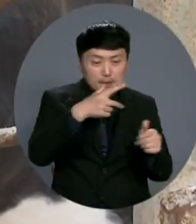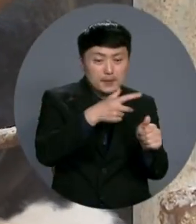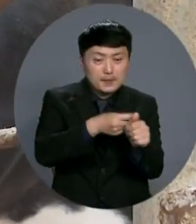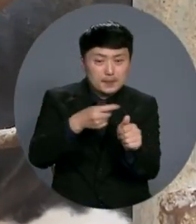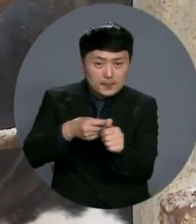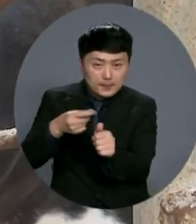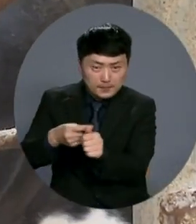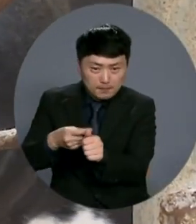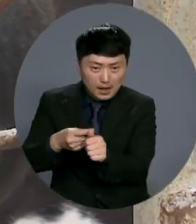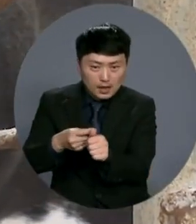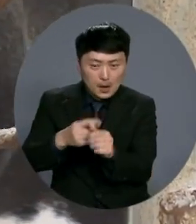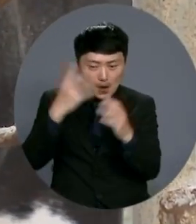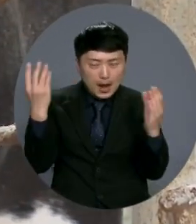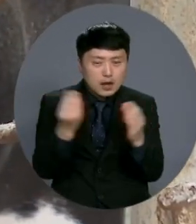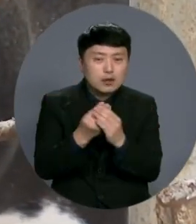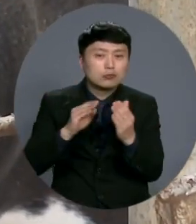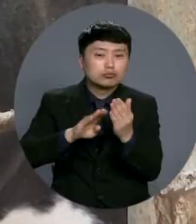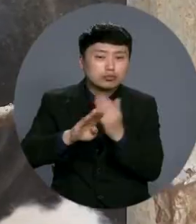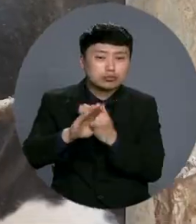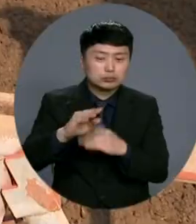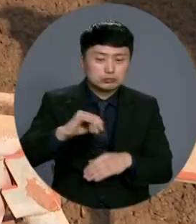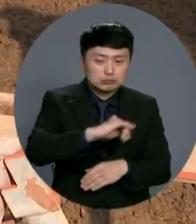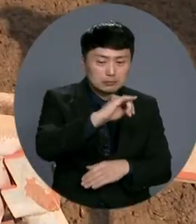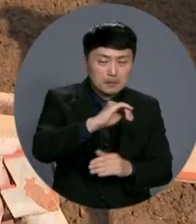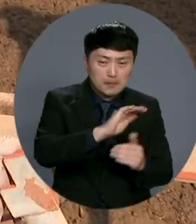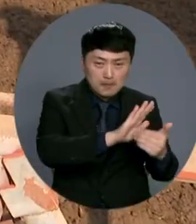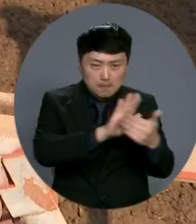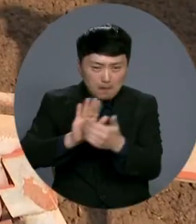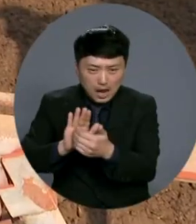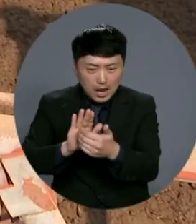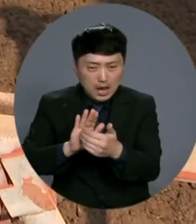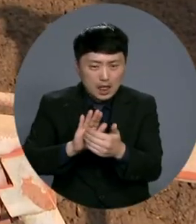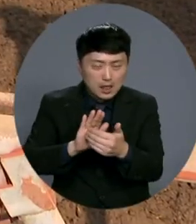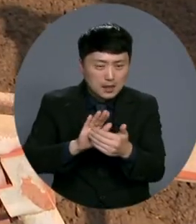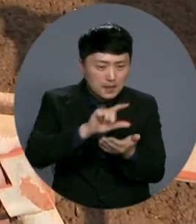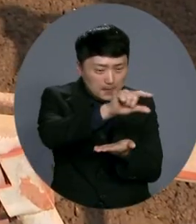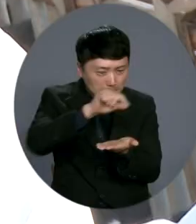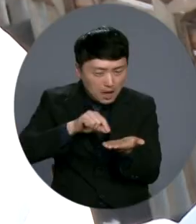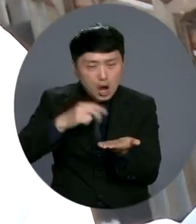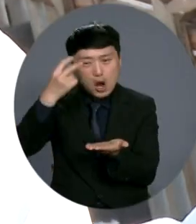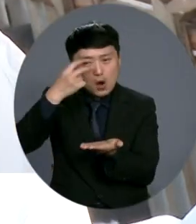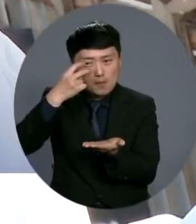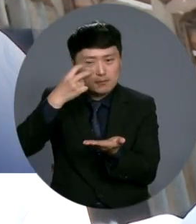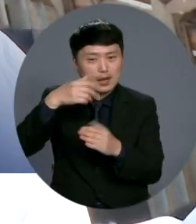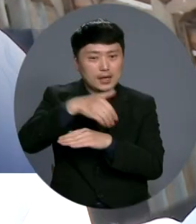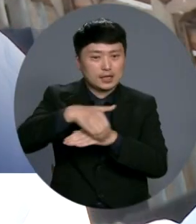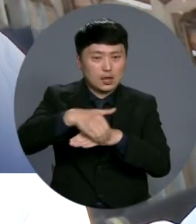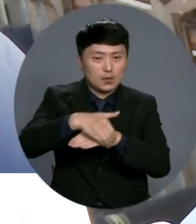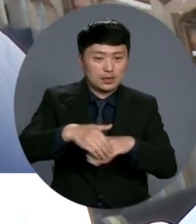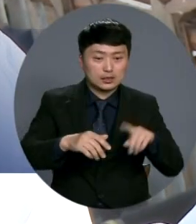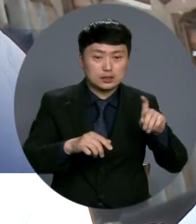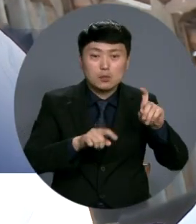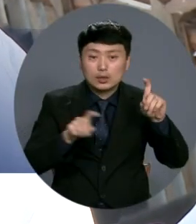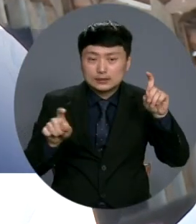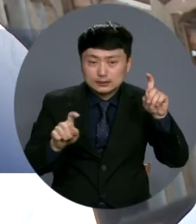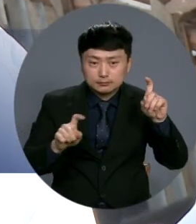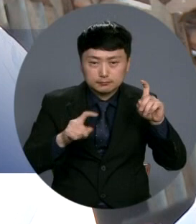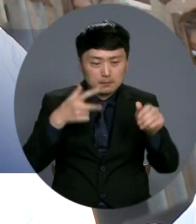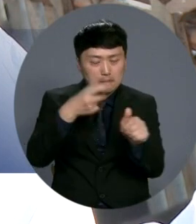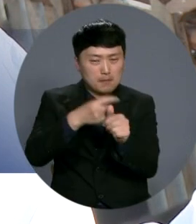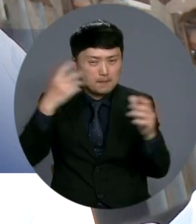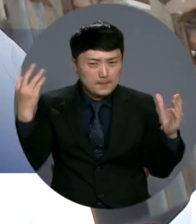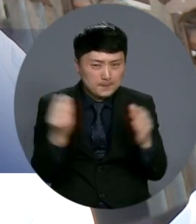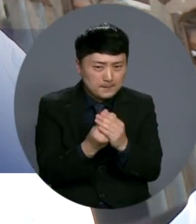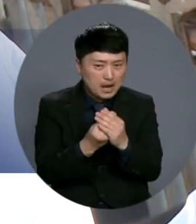접종을 마무리하는 대로 항체가 제대로 형성됐는지 검사합니다. 11일 10일까지 접종이 완료토록